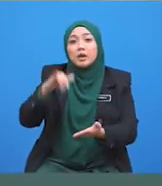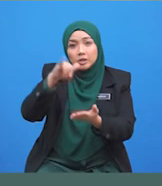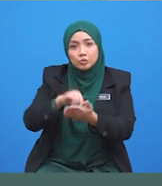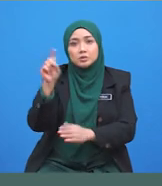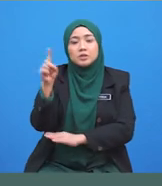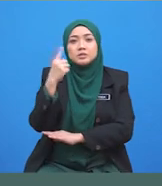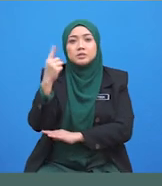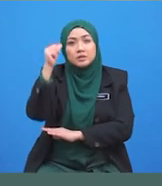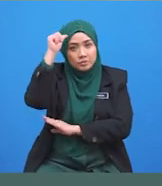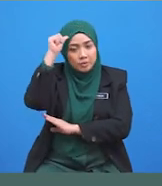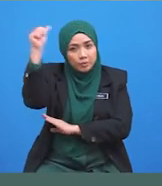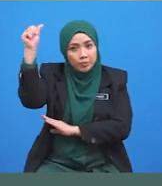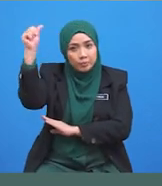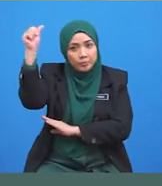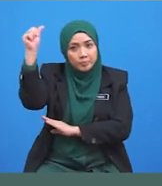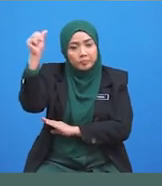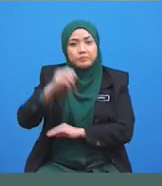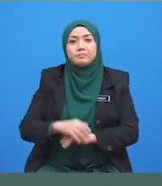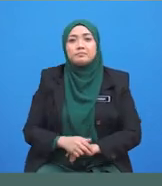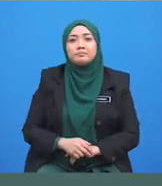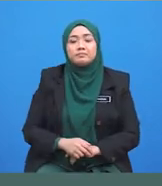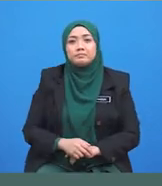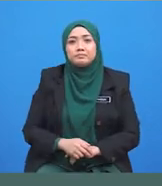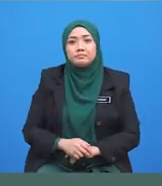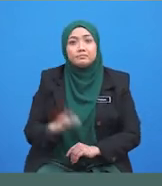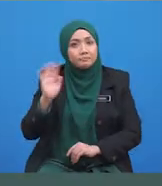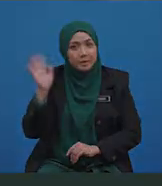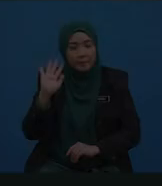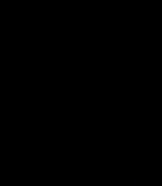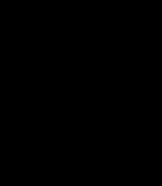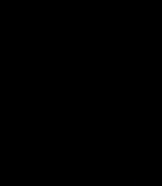Assalamualaikum warahmatullahi wabarakatuh. Bye-bye.